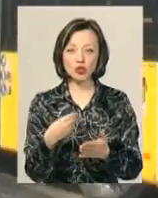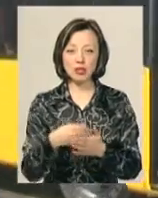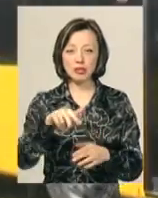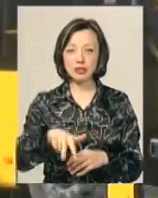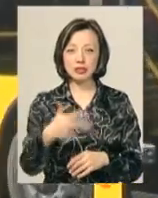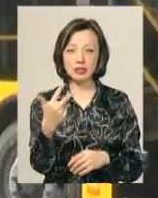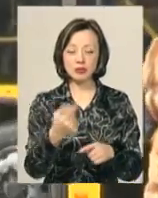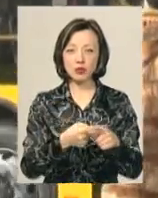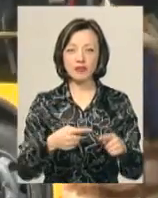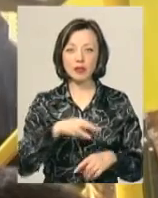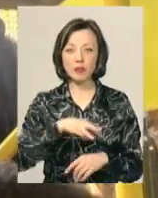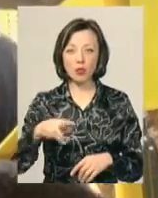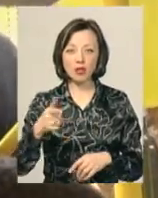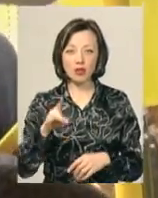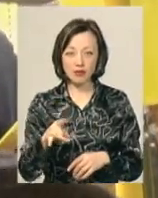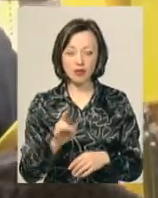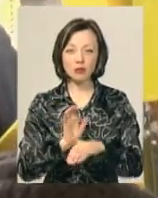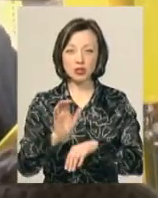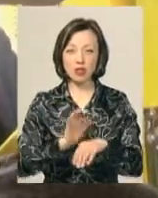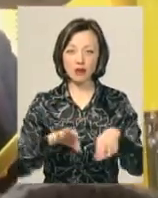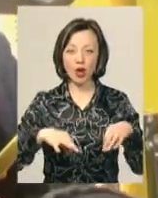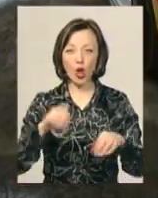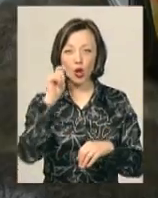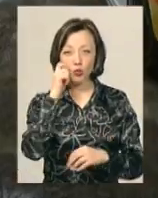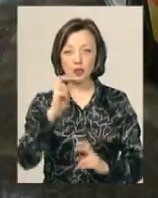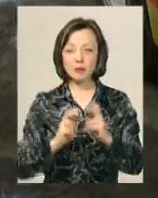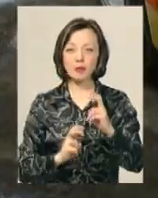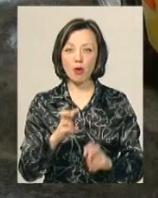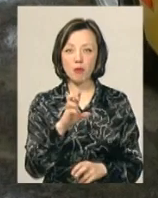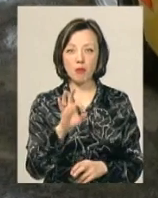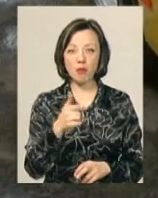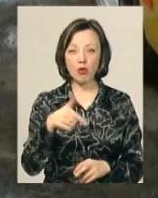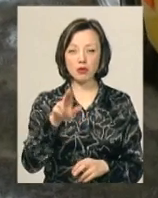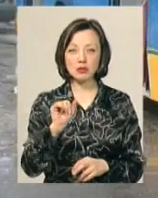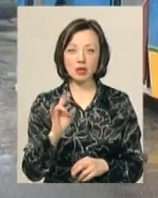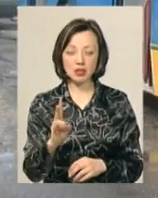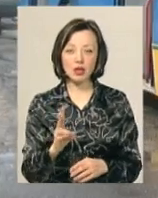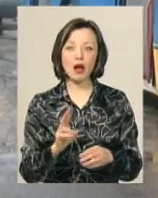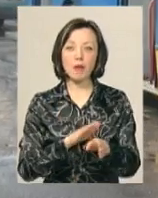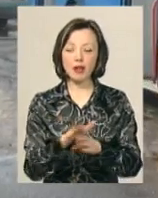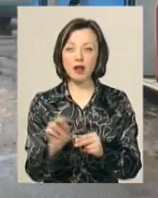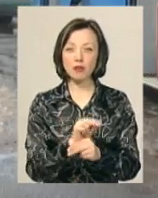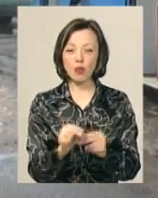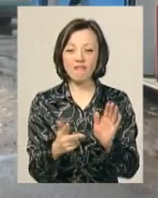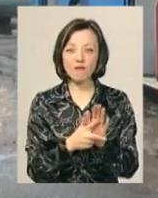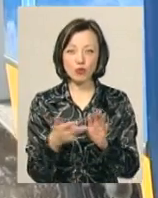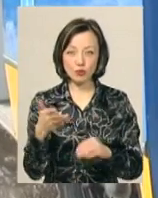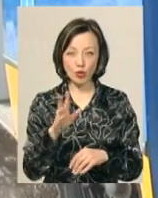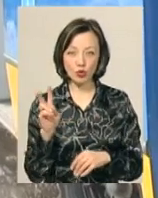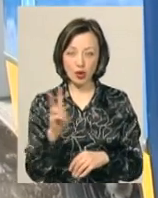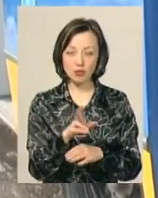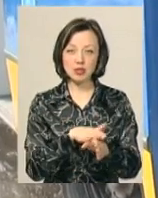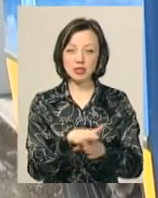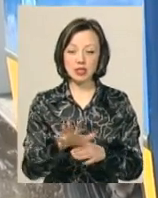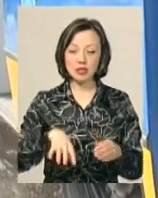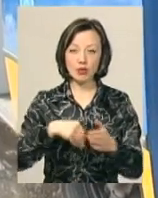33,5 мільйона гривень. Поставило машини луцьке підприємство «Богдан Моторс». Капітальний ремонт ще одного, 8-го тролейбуса,